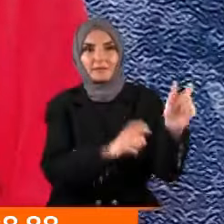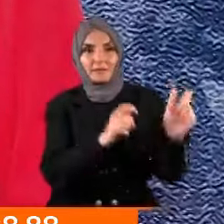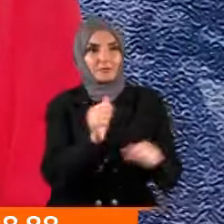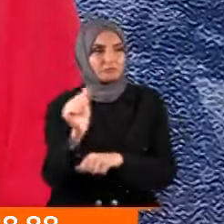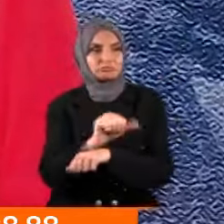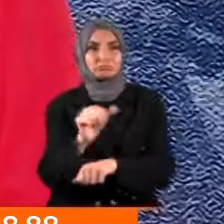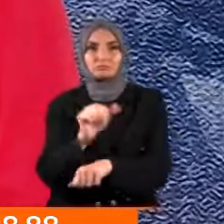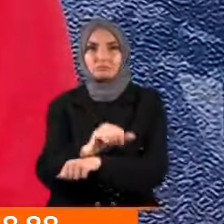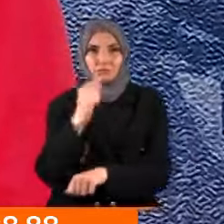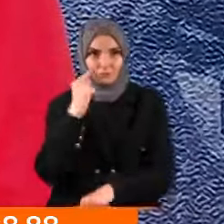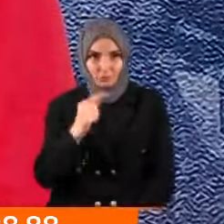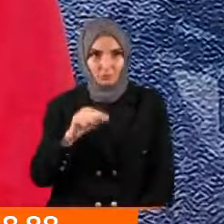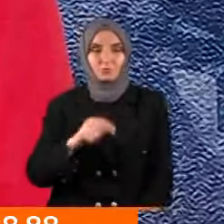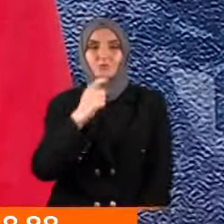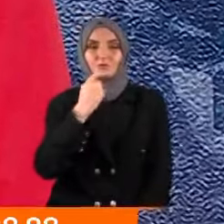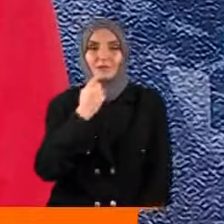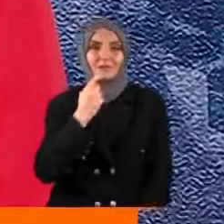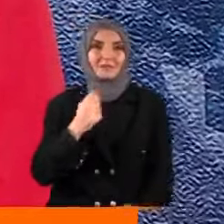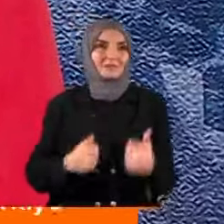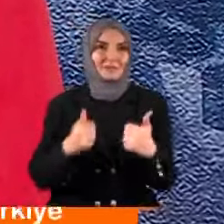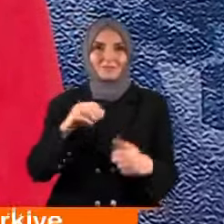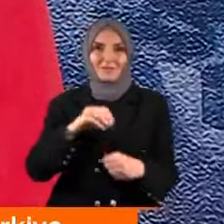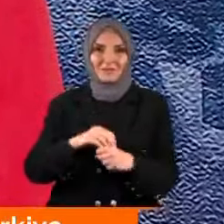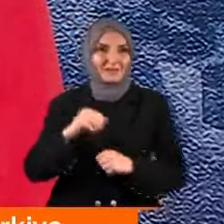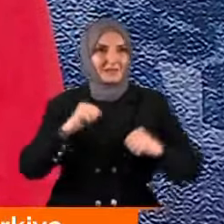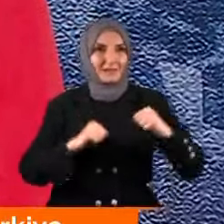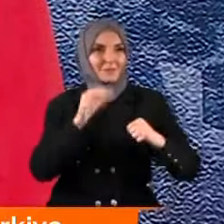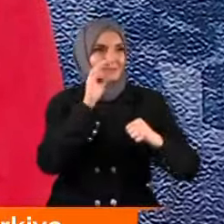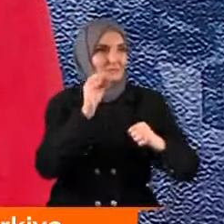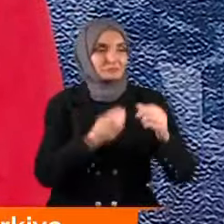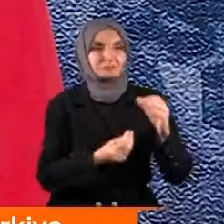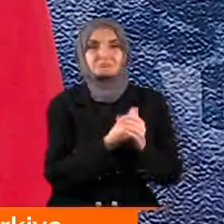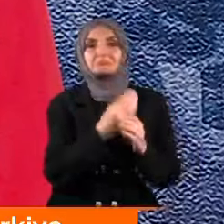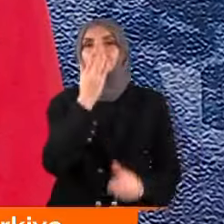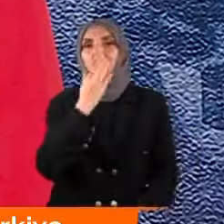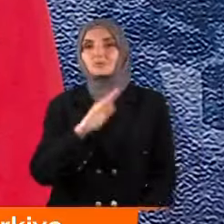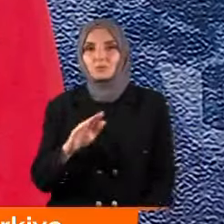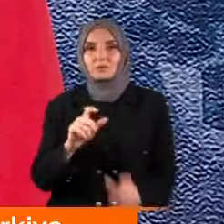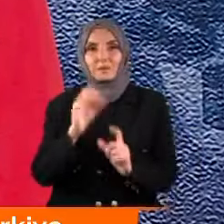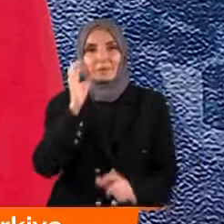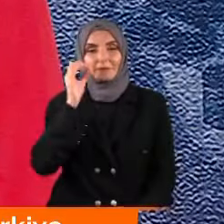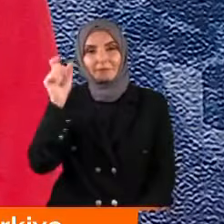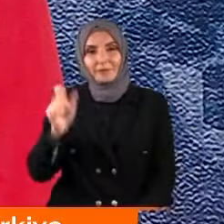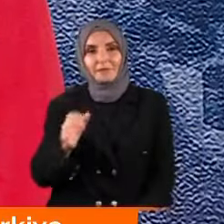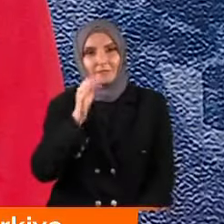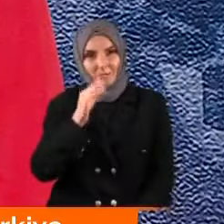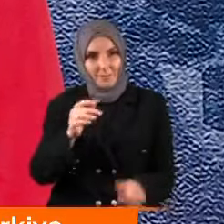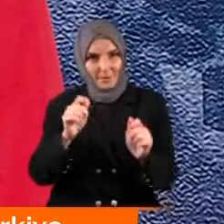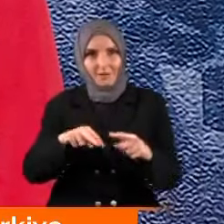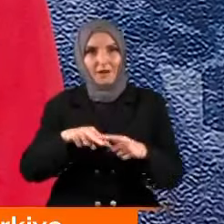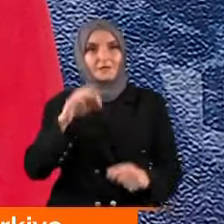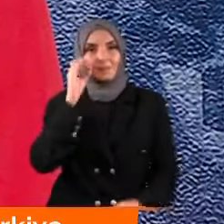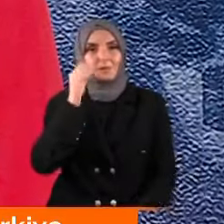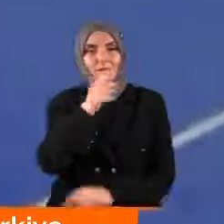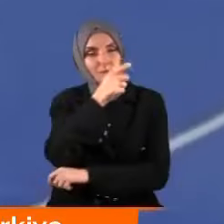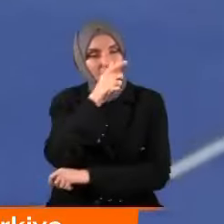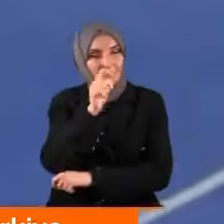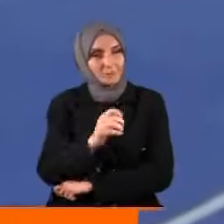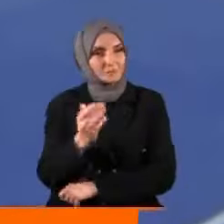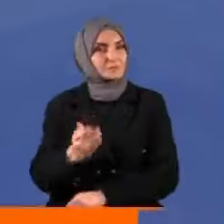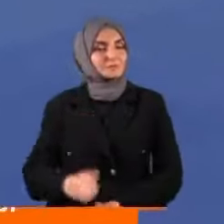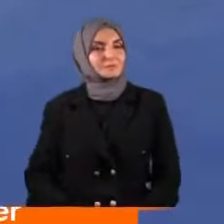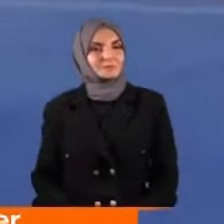müsabakalarda rakip bulamadı. Çılgın Türk'ün hikayesini Samet Özsaylan haberleştirdi. Arif Soner Kalkan da görüntüledi.